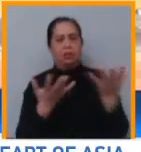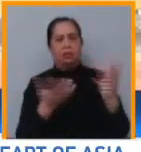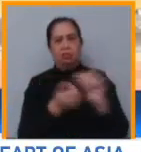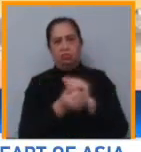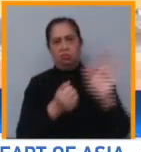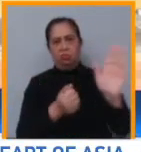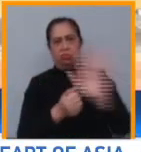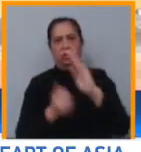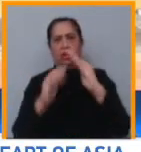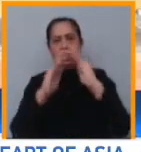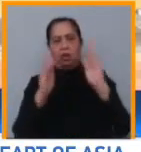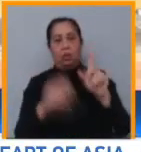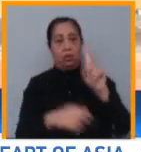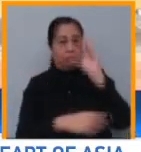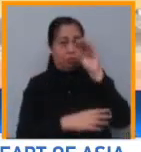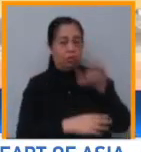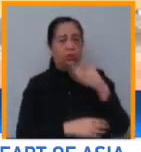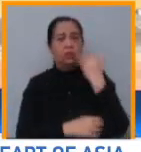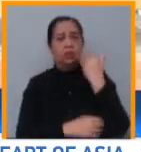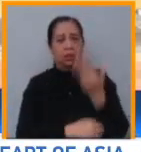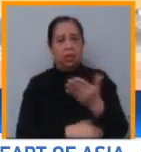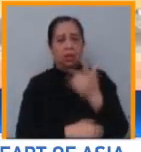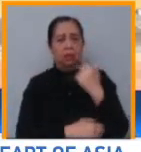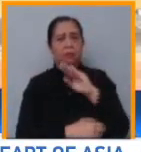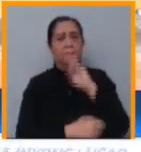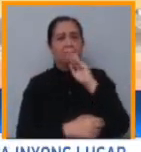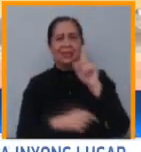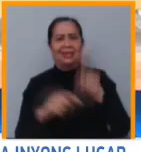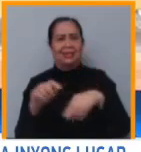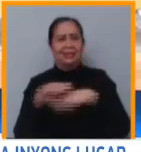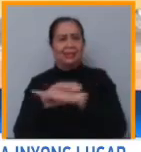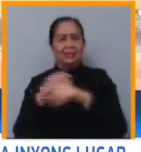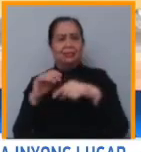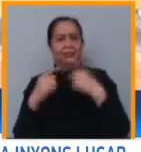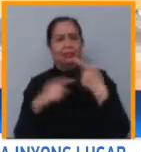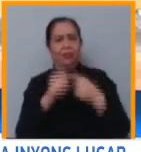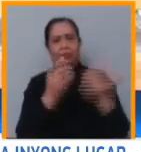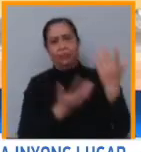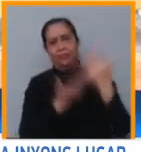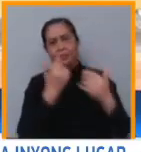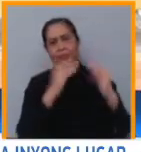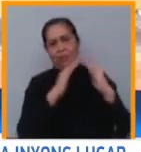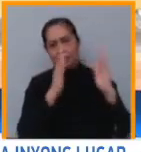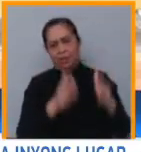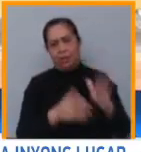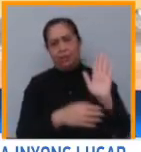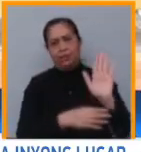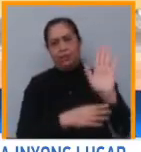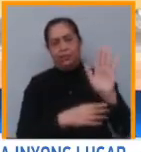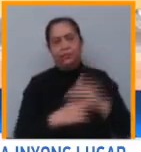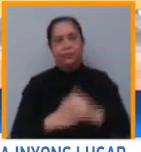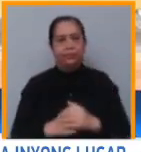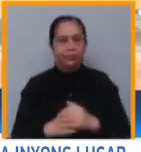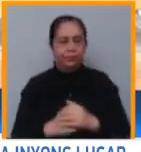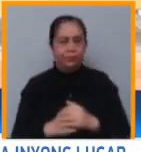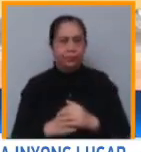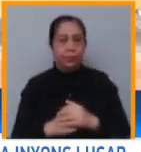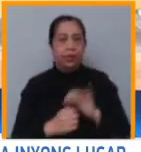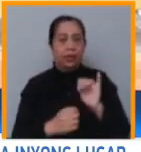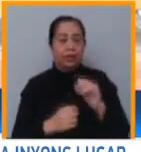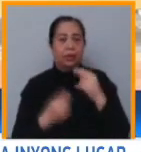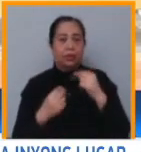bata po ang nasawi ng bigong makatakas sa naglalagablab na apoy sa kanilang bahay. At yan ang unang balita ni